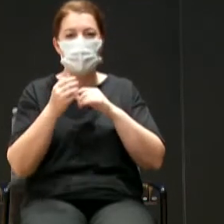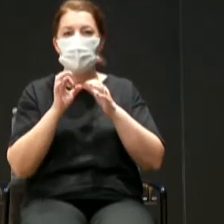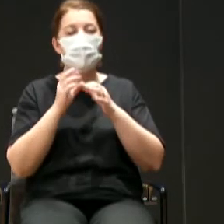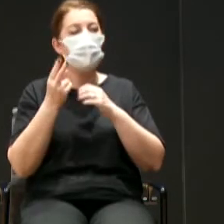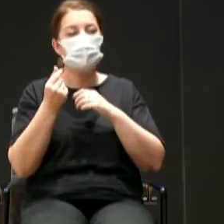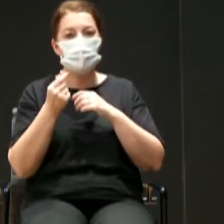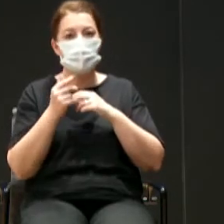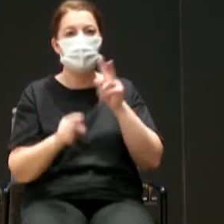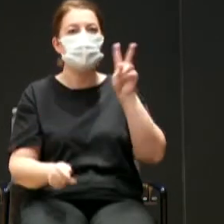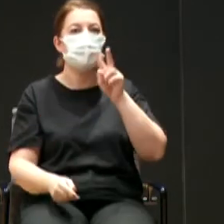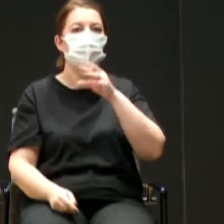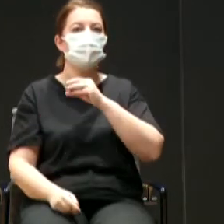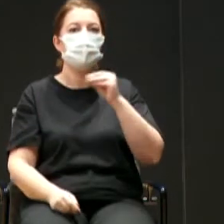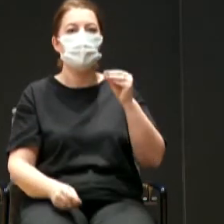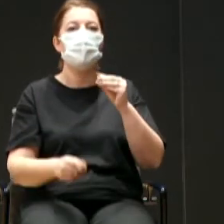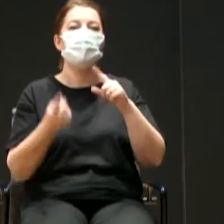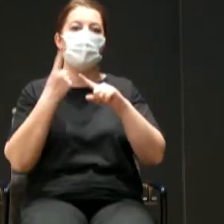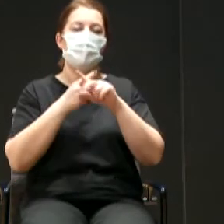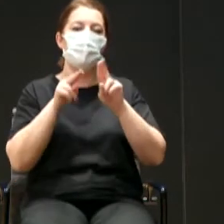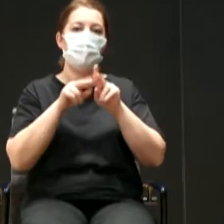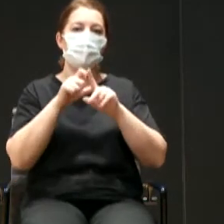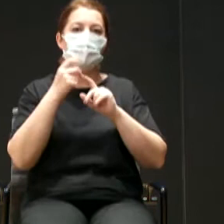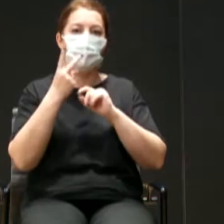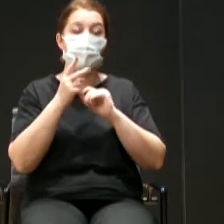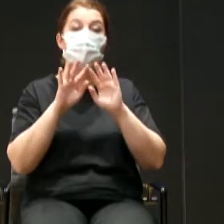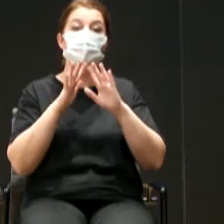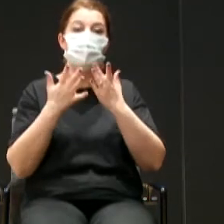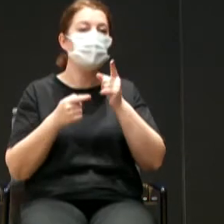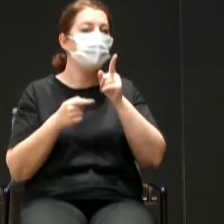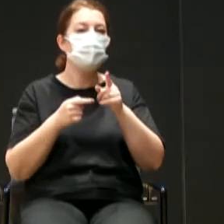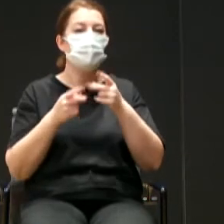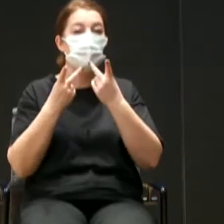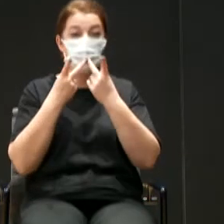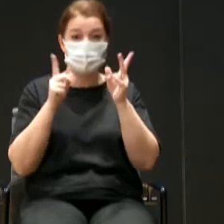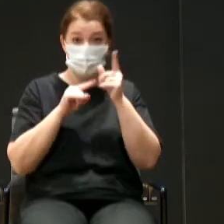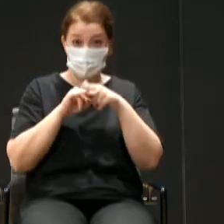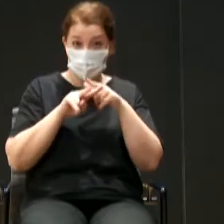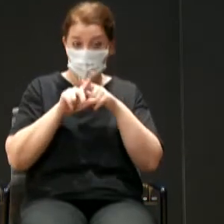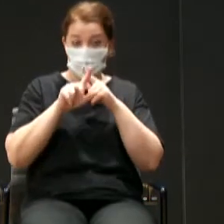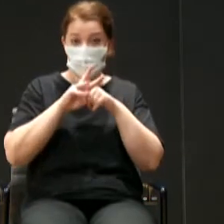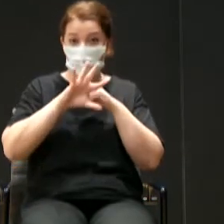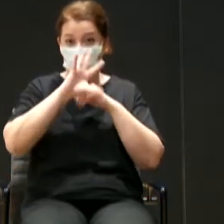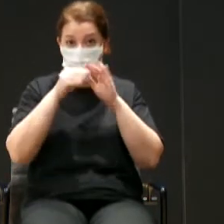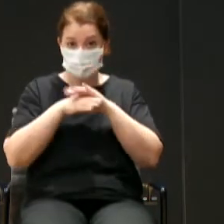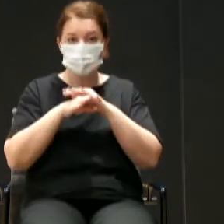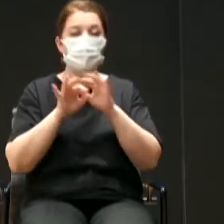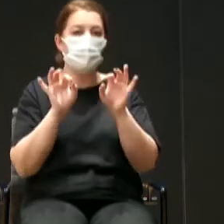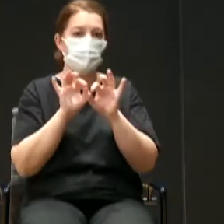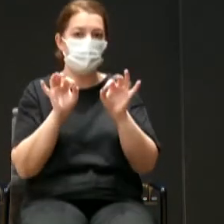kadar? 20 milyon artı KDV. Peki bu açık ihale midir herkesin girebileceği? Evet.